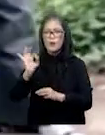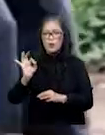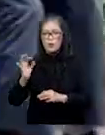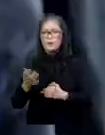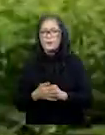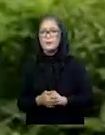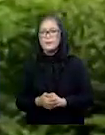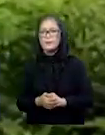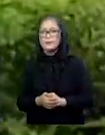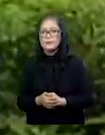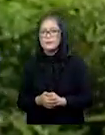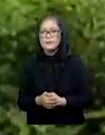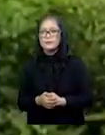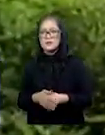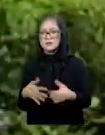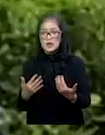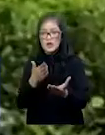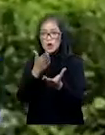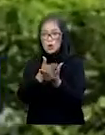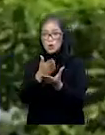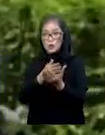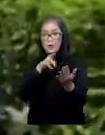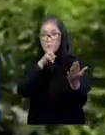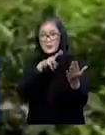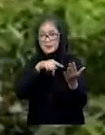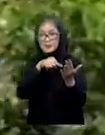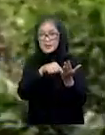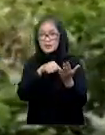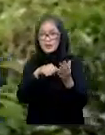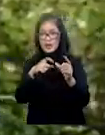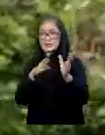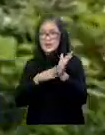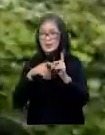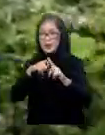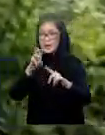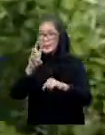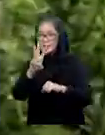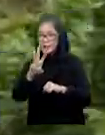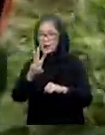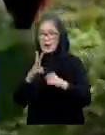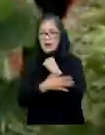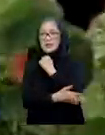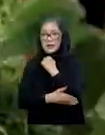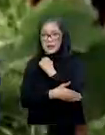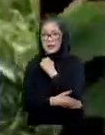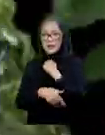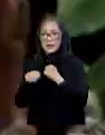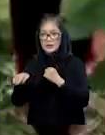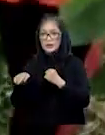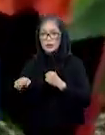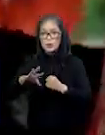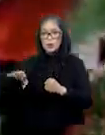Pihak ahli waris mengklaim sesuai dengan dokumen kepemilikan lahan, SMK 3 Kayu Agung berdiri di atas lahan milik keluarga atas nama Haji